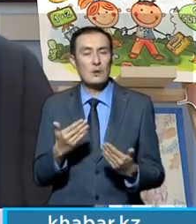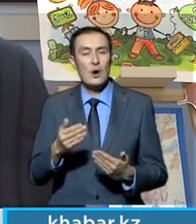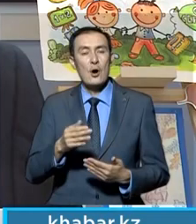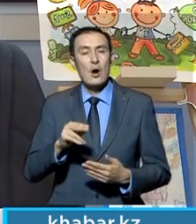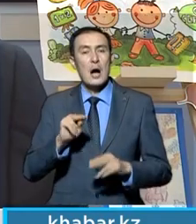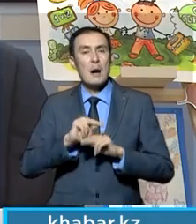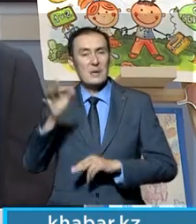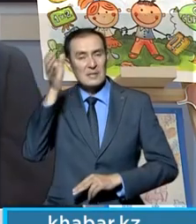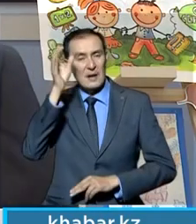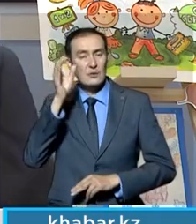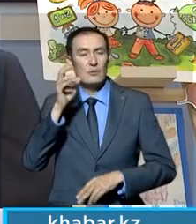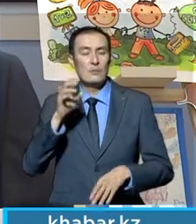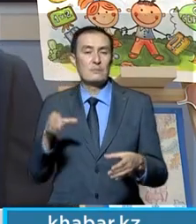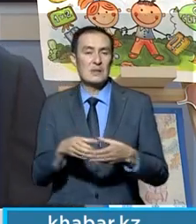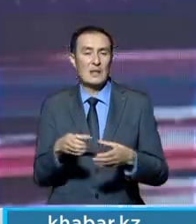профессиональному образованию персонала.